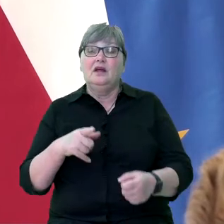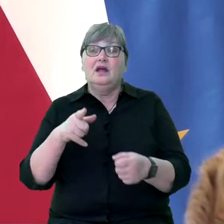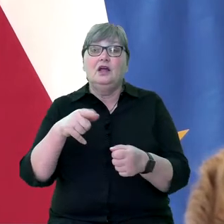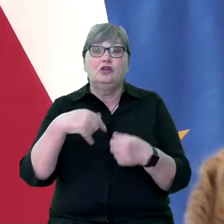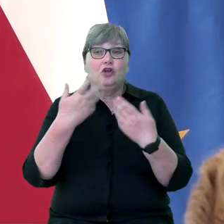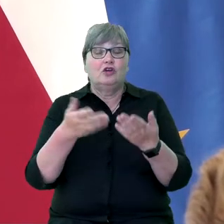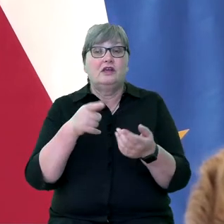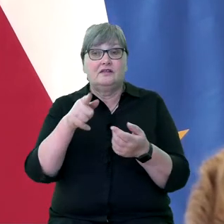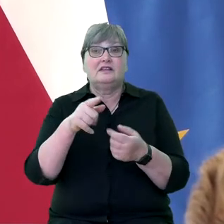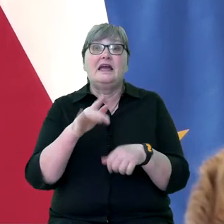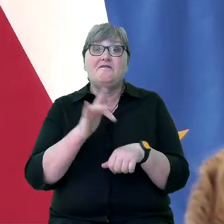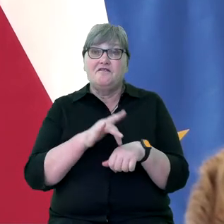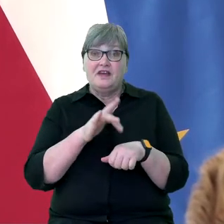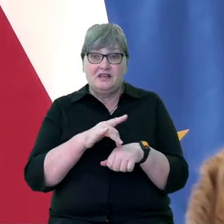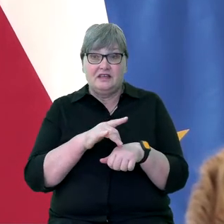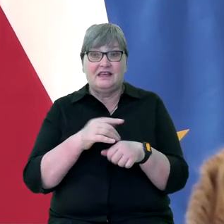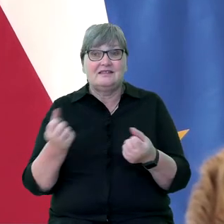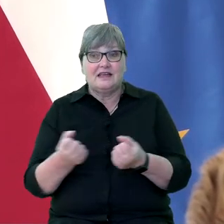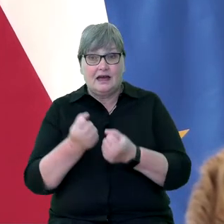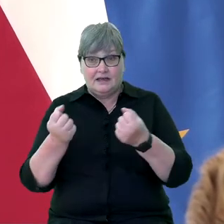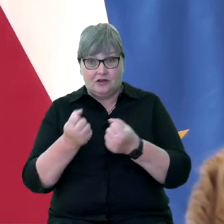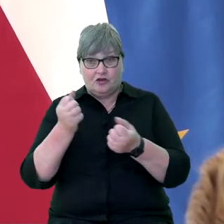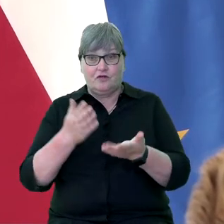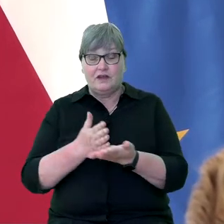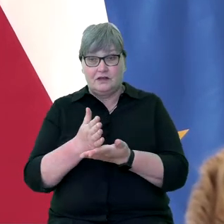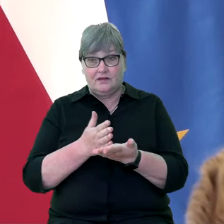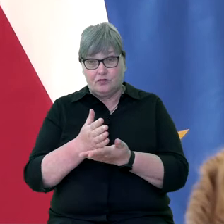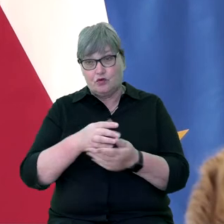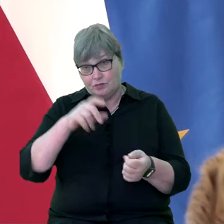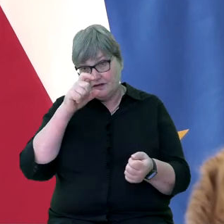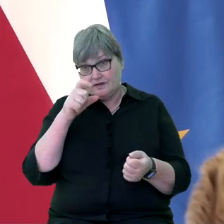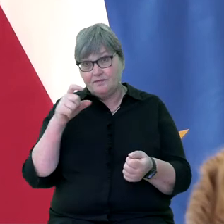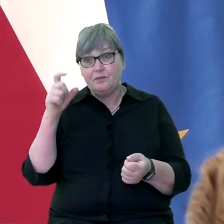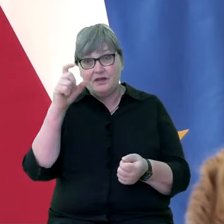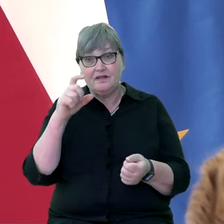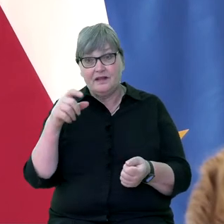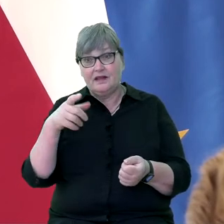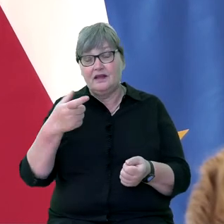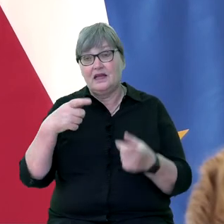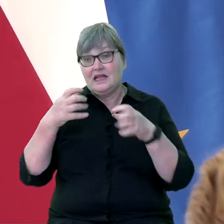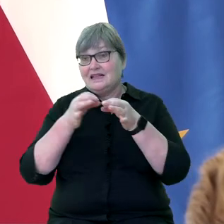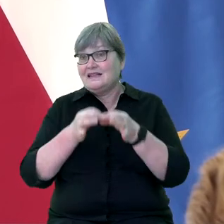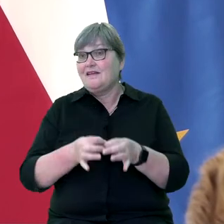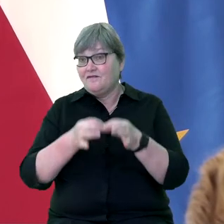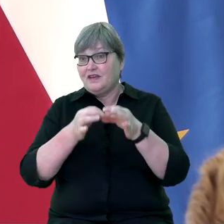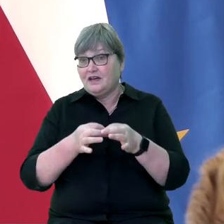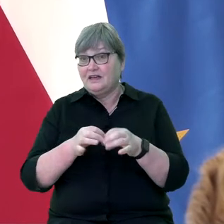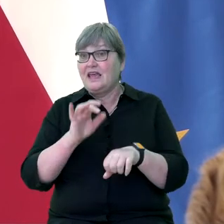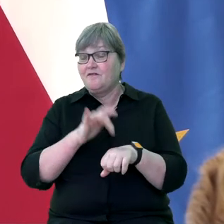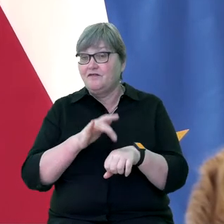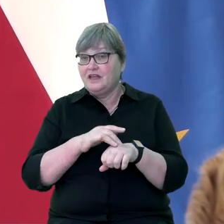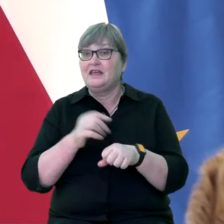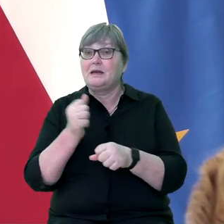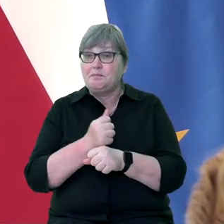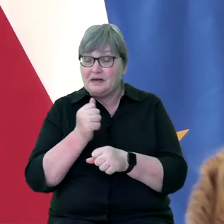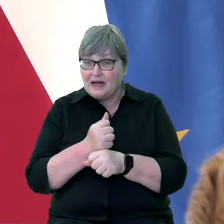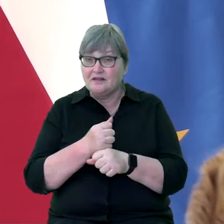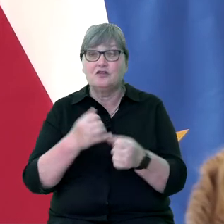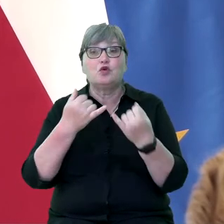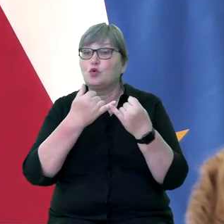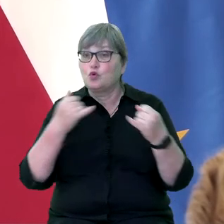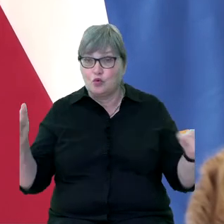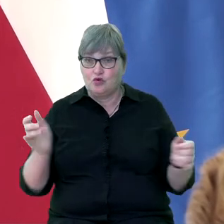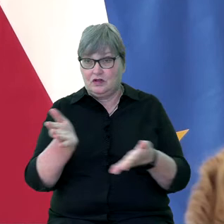Cywilnej, wynik skutecznej współpracy administracji centralnej i lokalnej, państwowej i